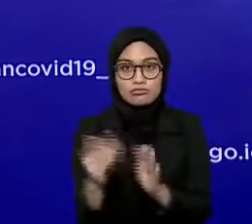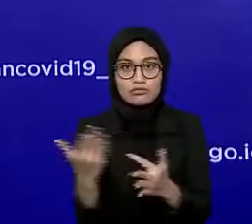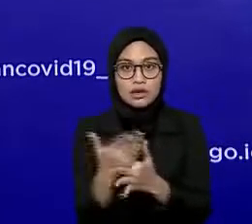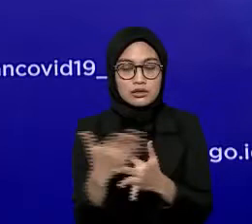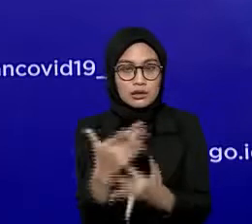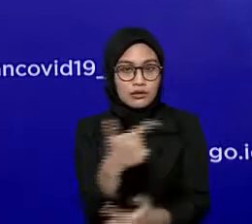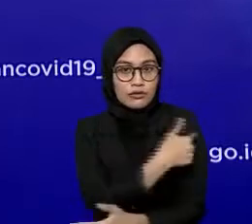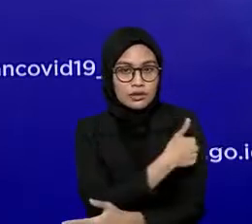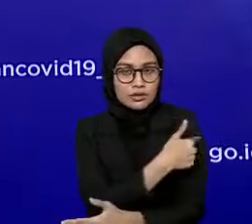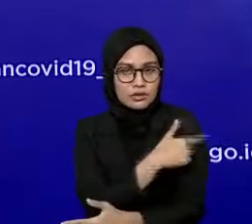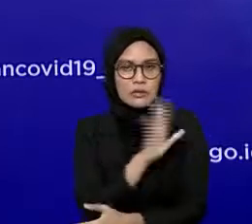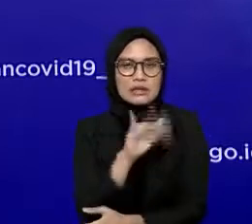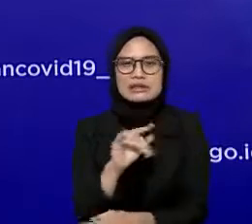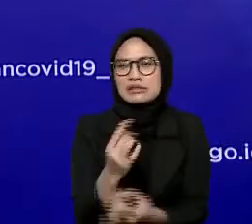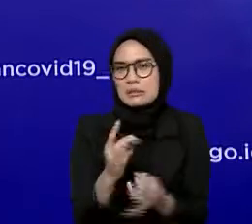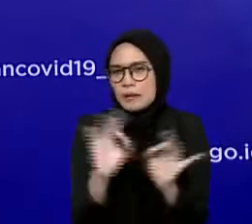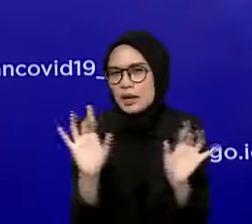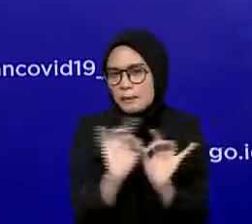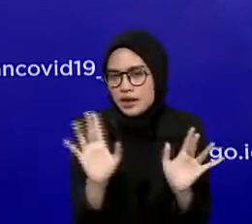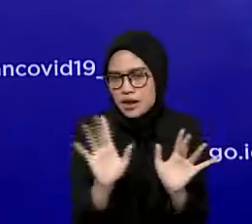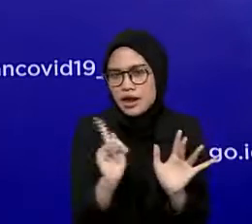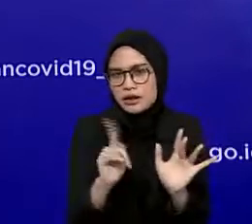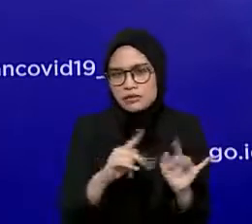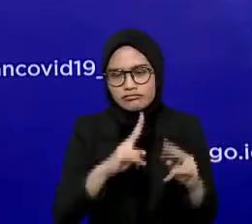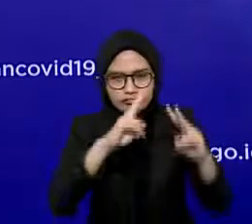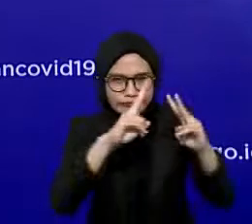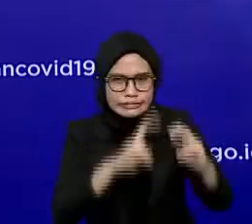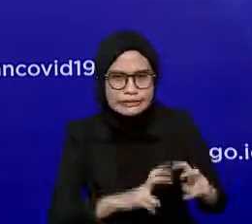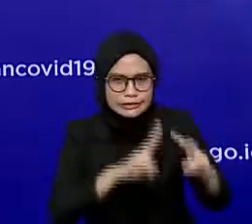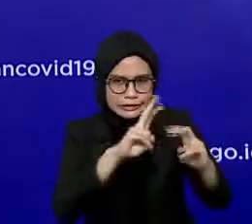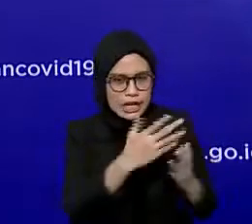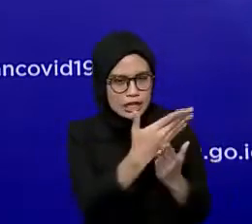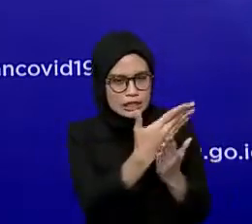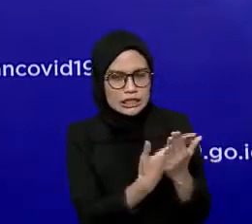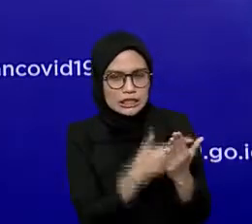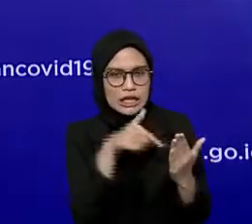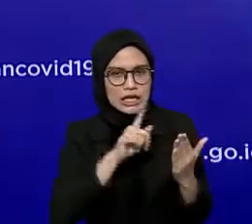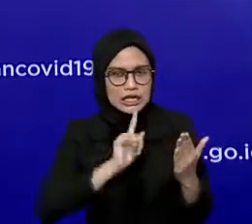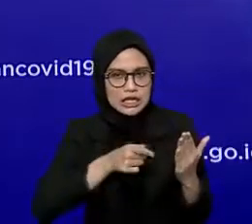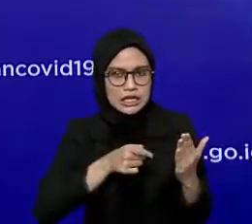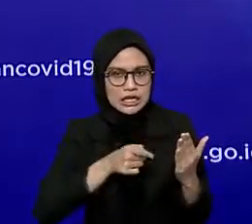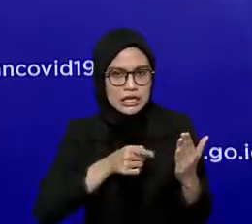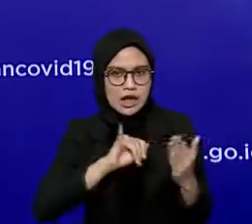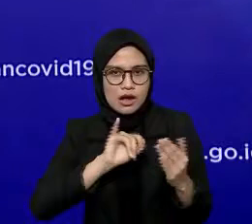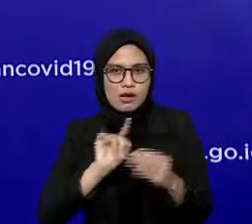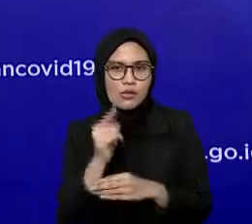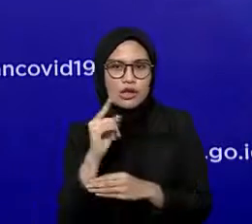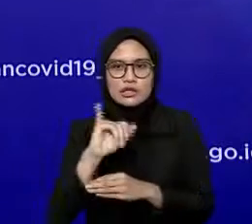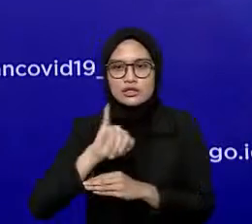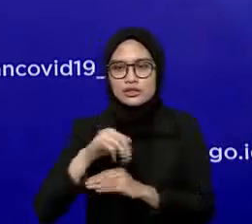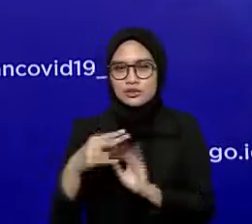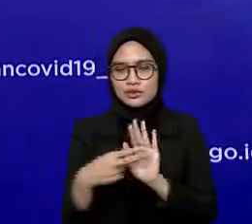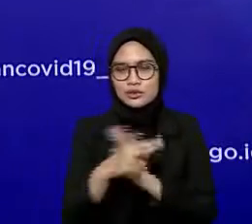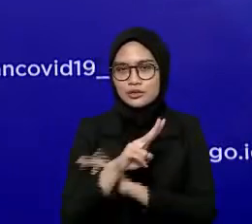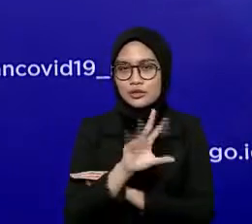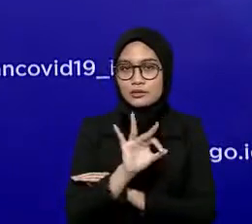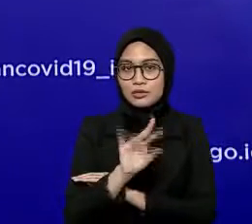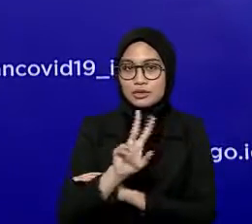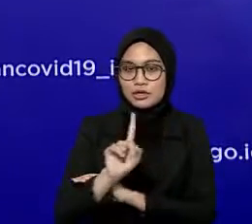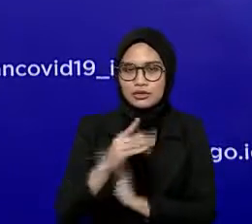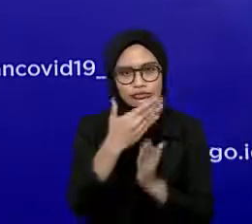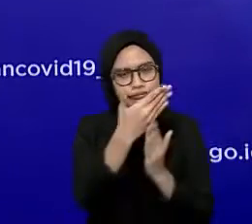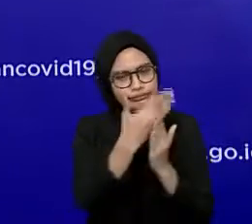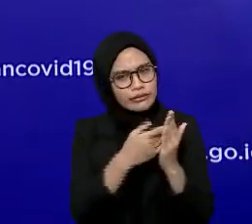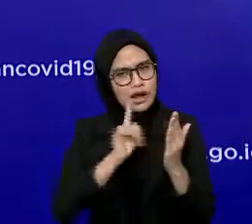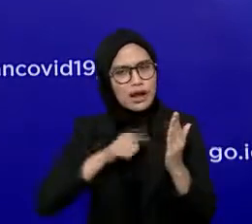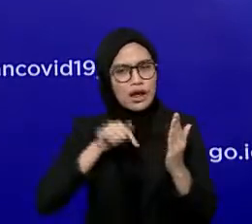literatur termasuk publikasi Nielsen dan kawan-kawan pada Matrix di awal Juli 2021